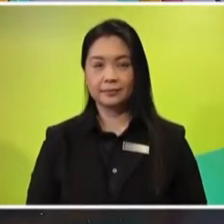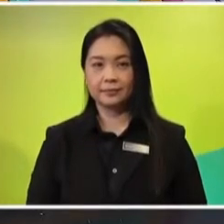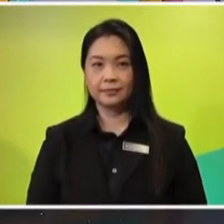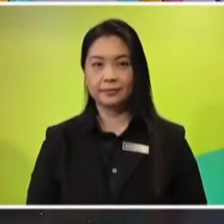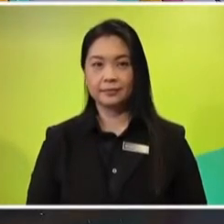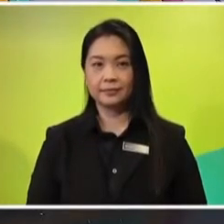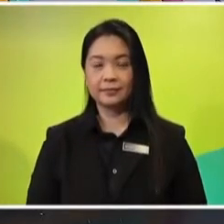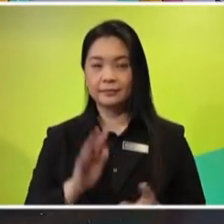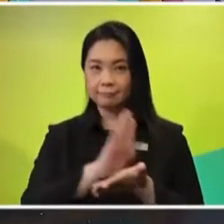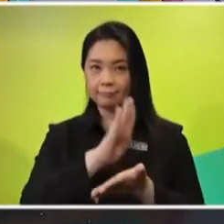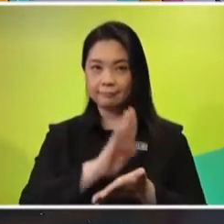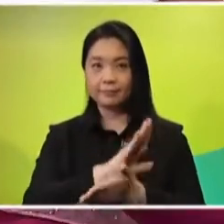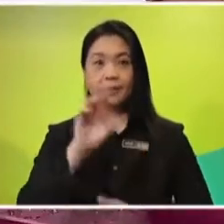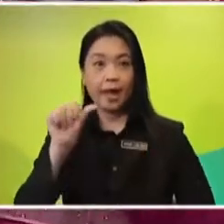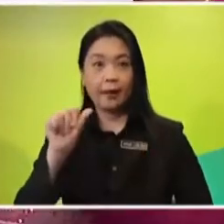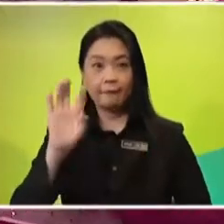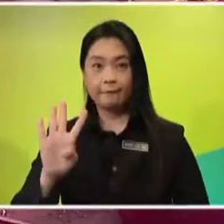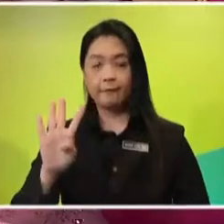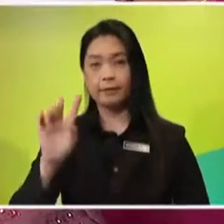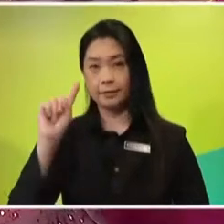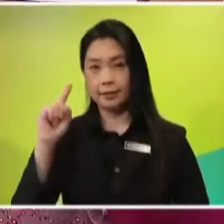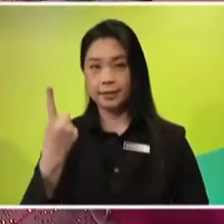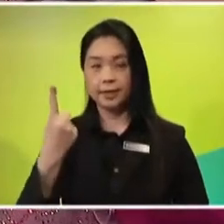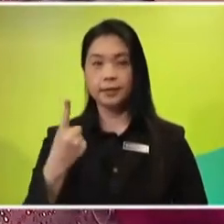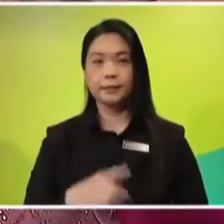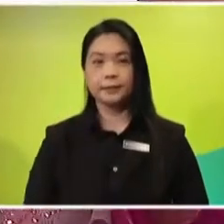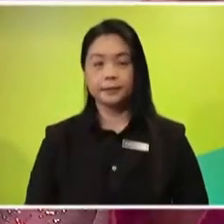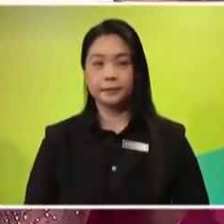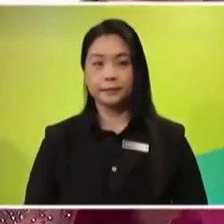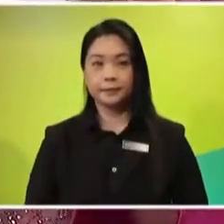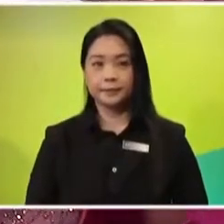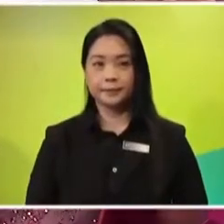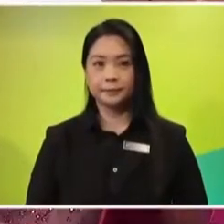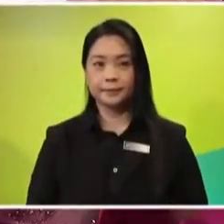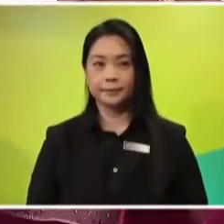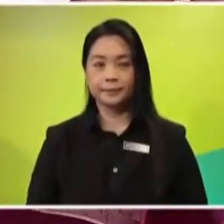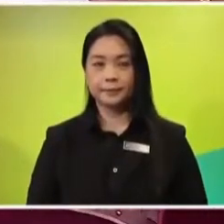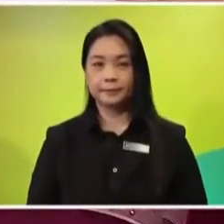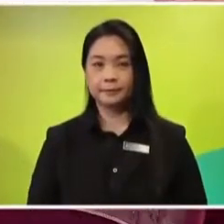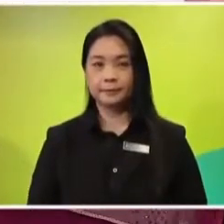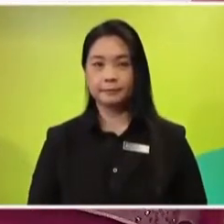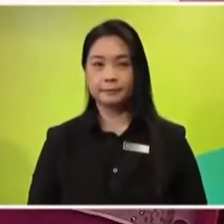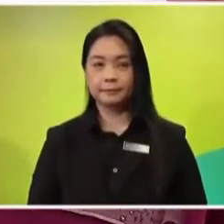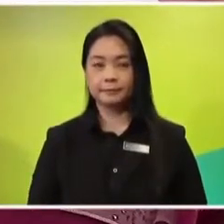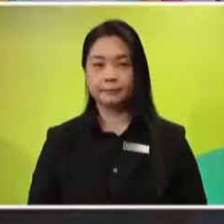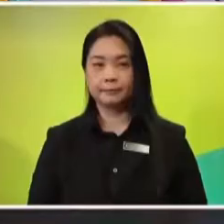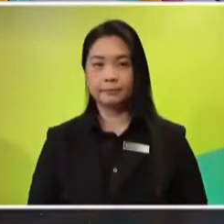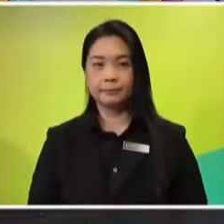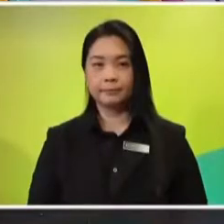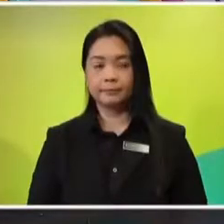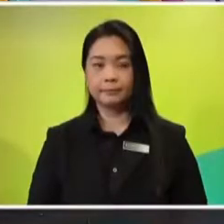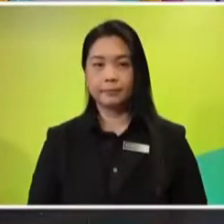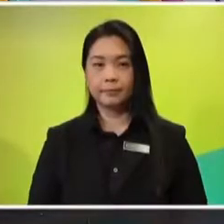sahaja. Kertas A4 sahaja, cikgu percaya murid-murid ada di rumah kertas ini. Betul tu. Okey. Okey,